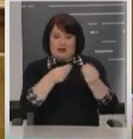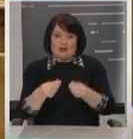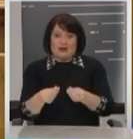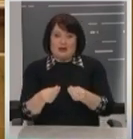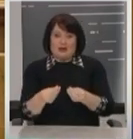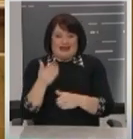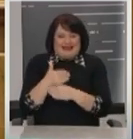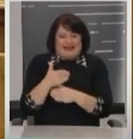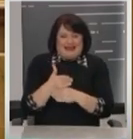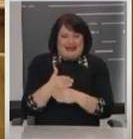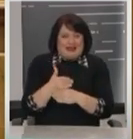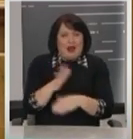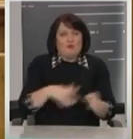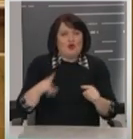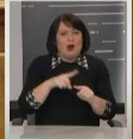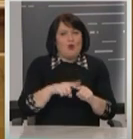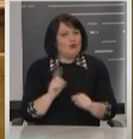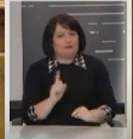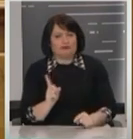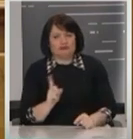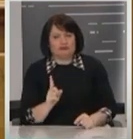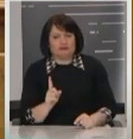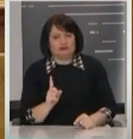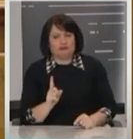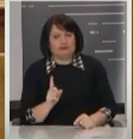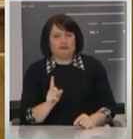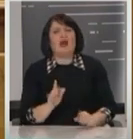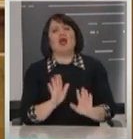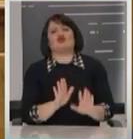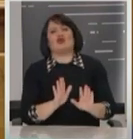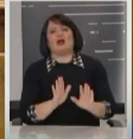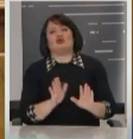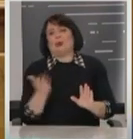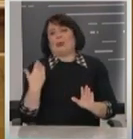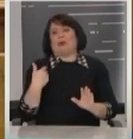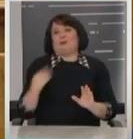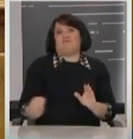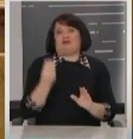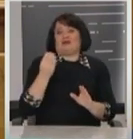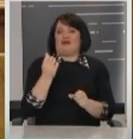την κρύψαμε από τον ελληνικό λαό. Δεν αρκεστήκαμε στην οποία εντολή που είχαμε τότε.